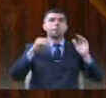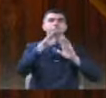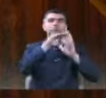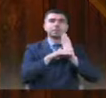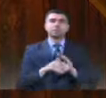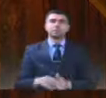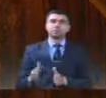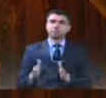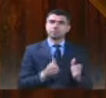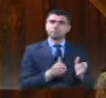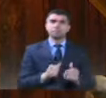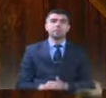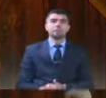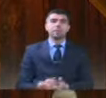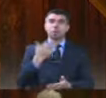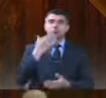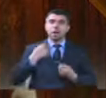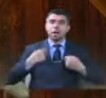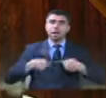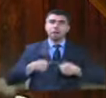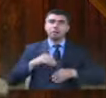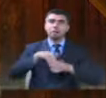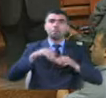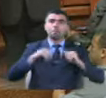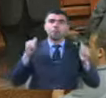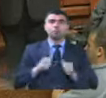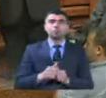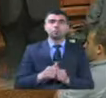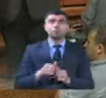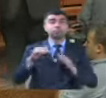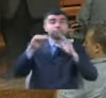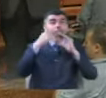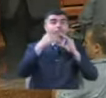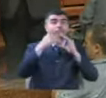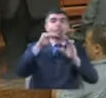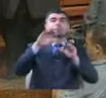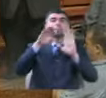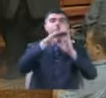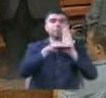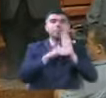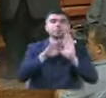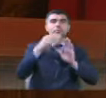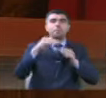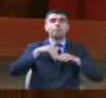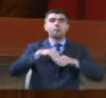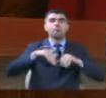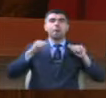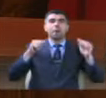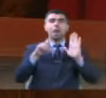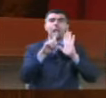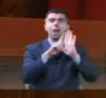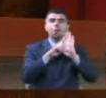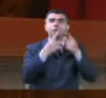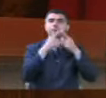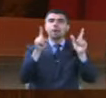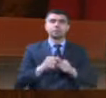السيد. شكرا السيد الرئيس. توصل مكتب مجلس النواب بالنصوص التشريعية التالية ويتعلق الأمر بما